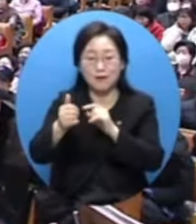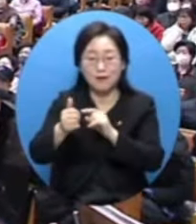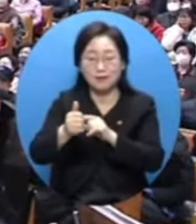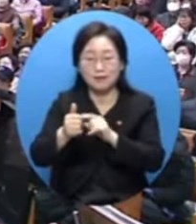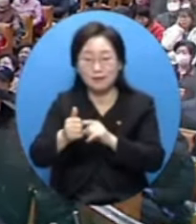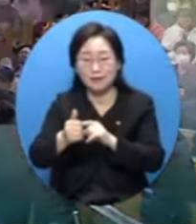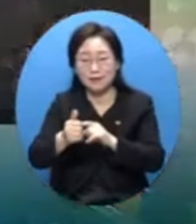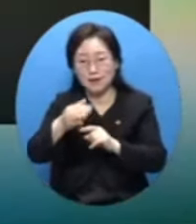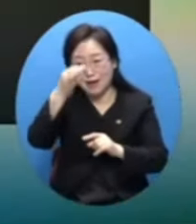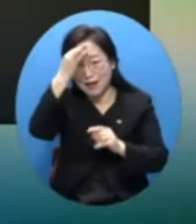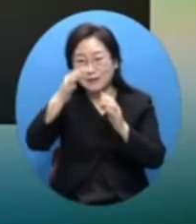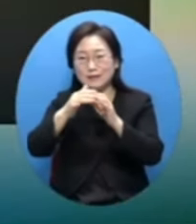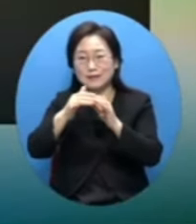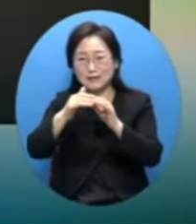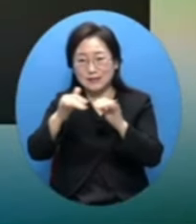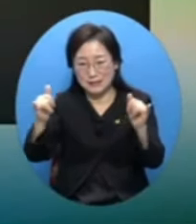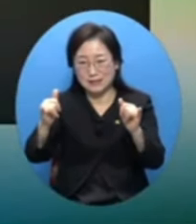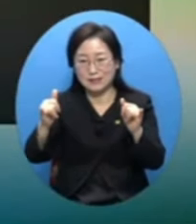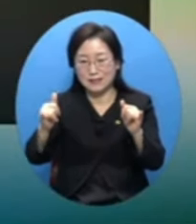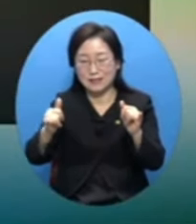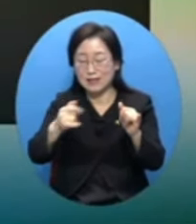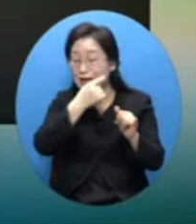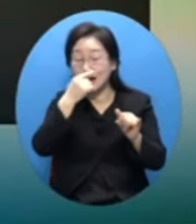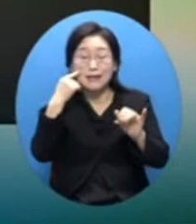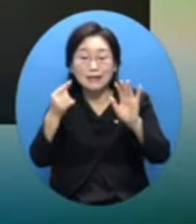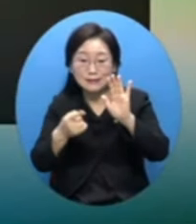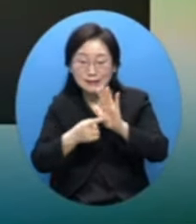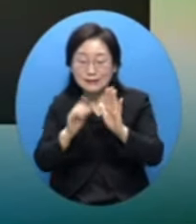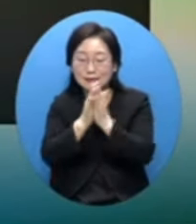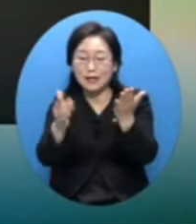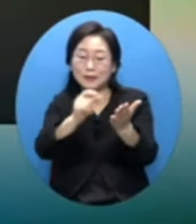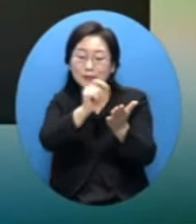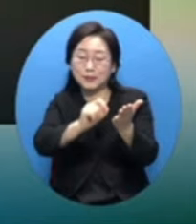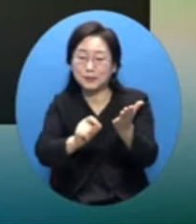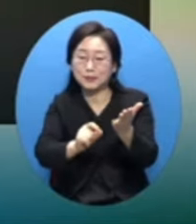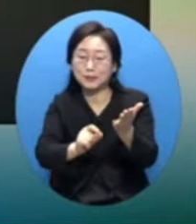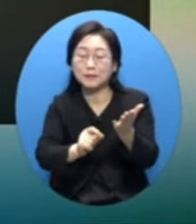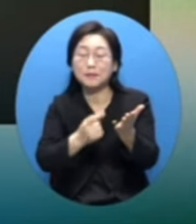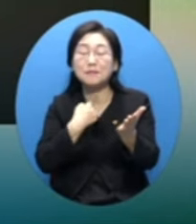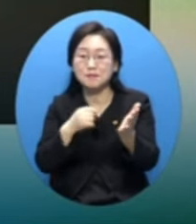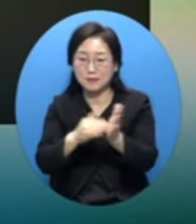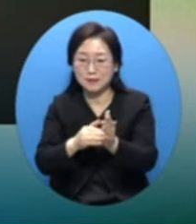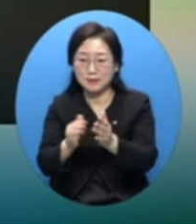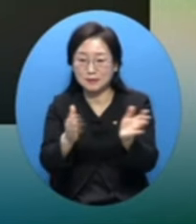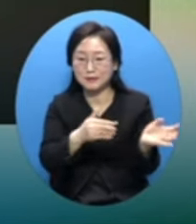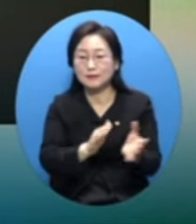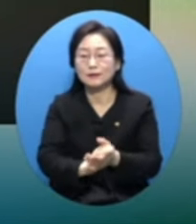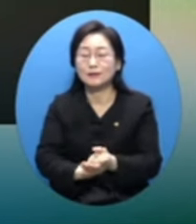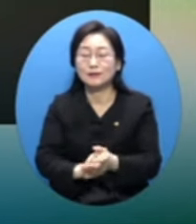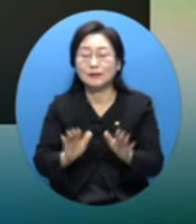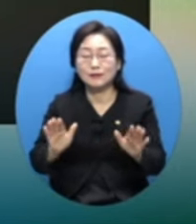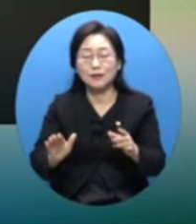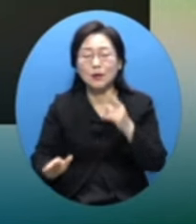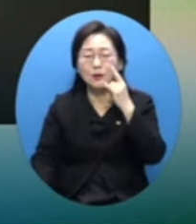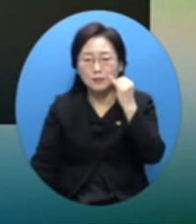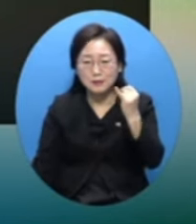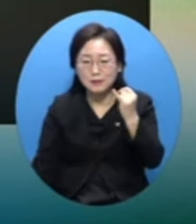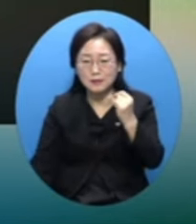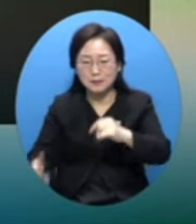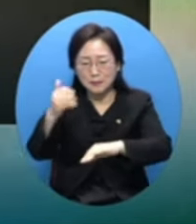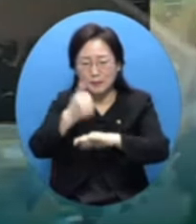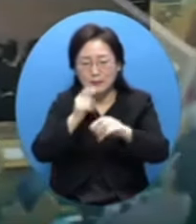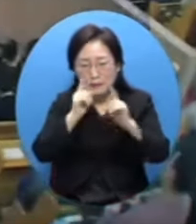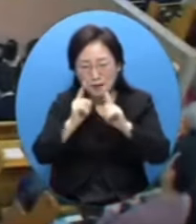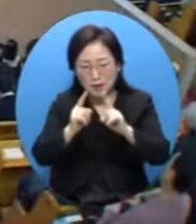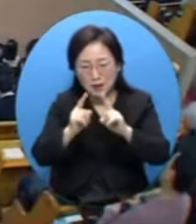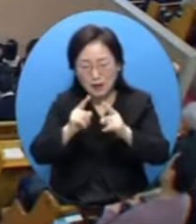담은 책을 써서 내기도 하고, 그리고 이제 내가 어머님의 유언을 따라서 목사가